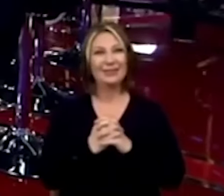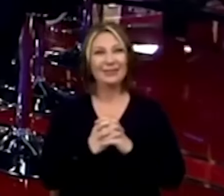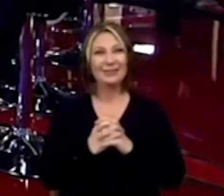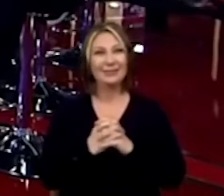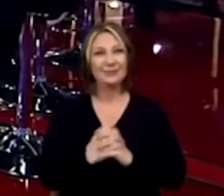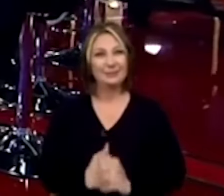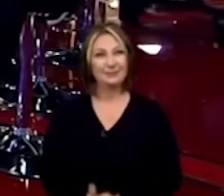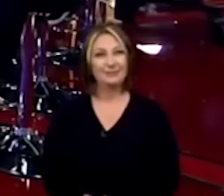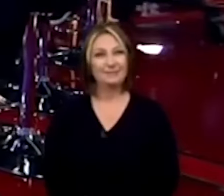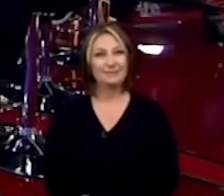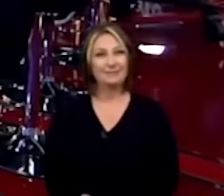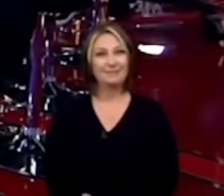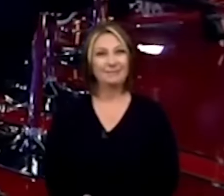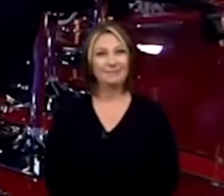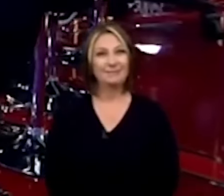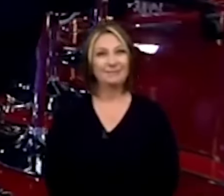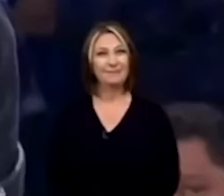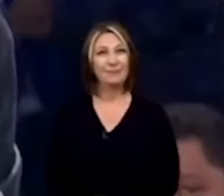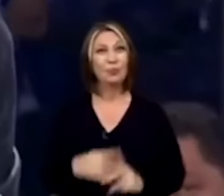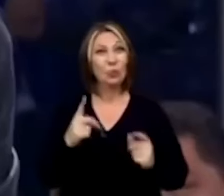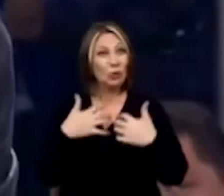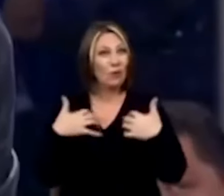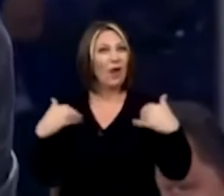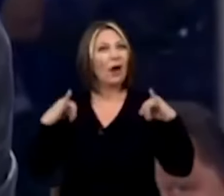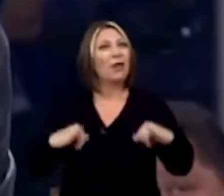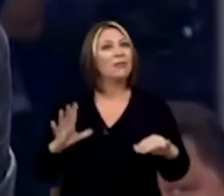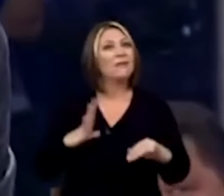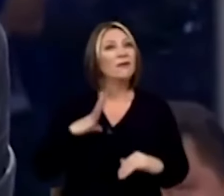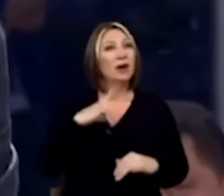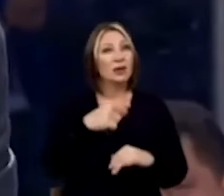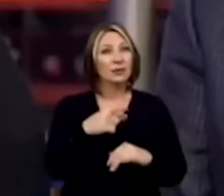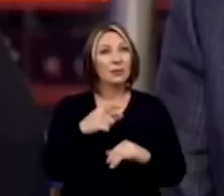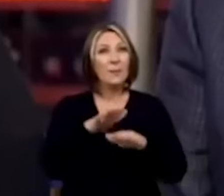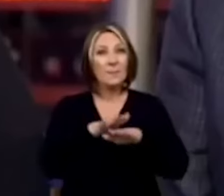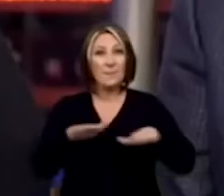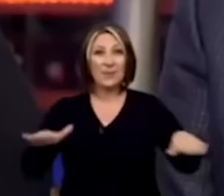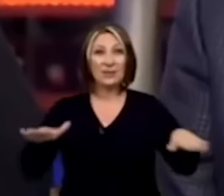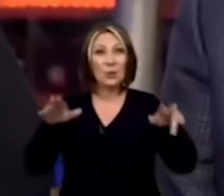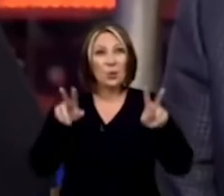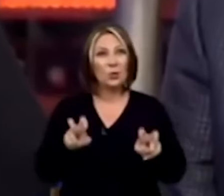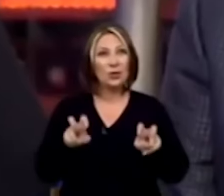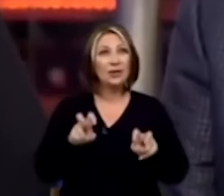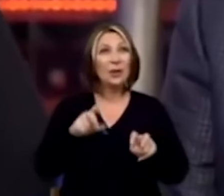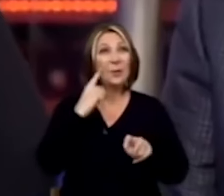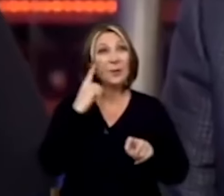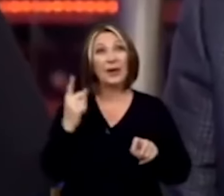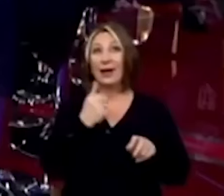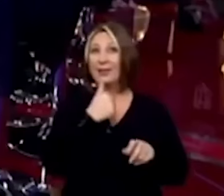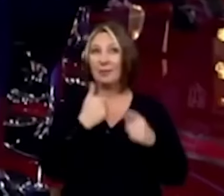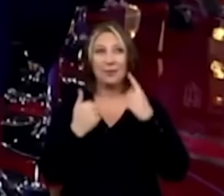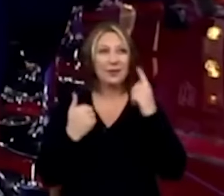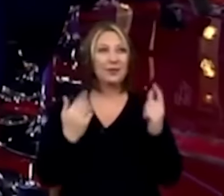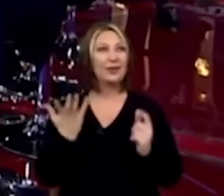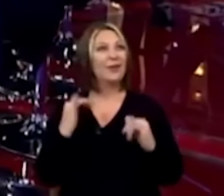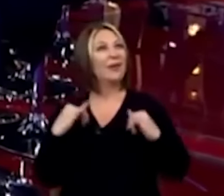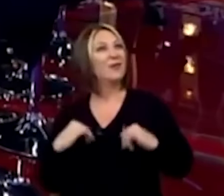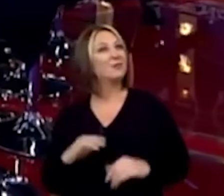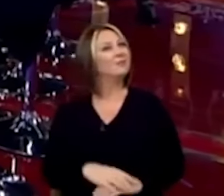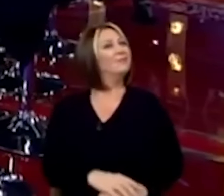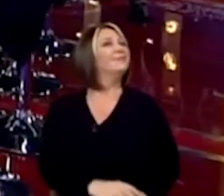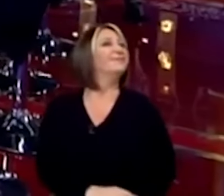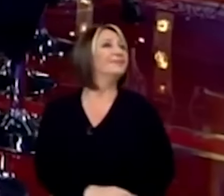Harikuladesiniz. Tabii sizde bu kendine güvenin verdiği bir rahatlık da var. Yani masada otururken de bakın yanınızdaki adamlara göre ne kadar rahat